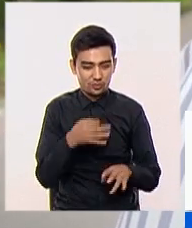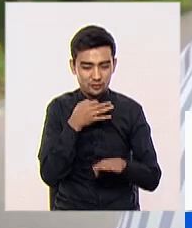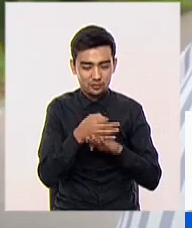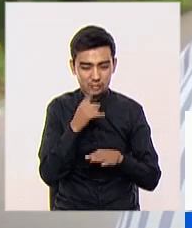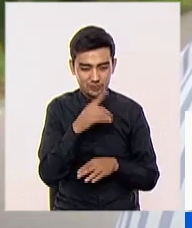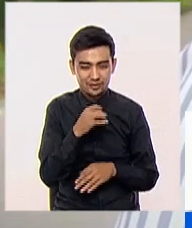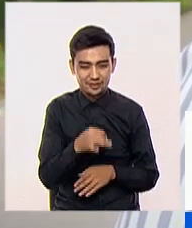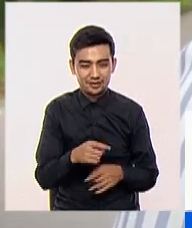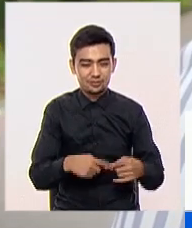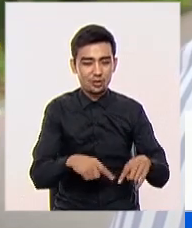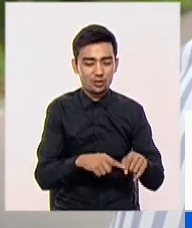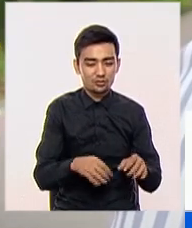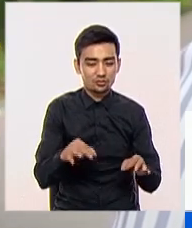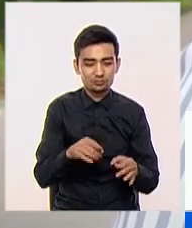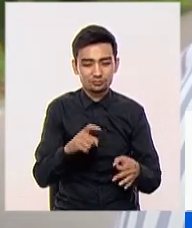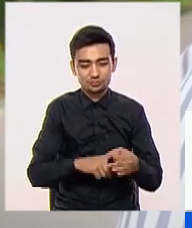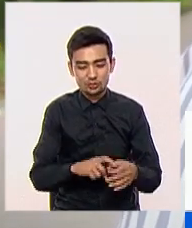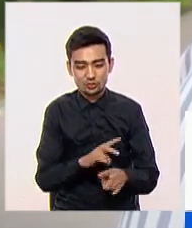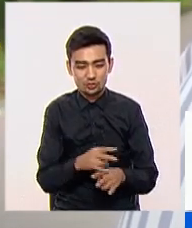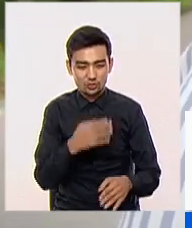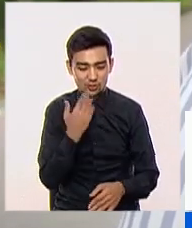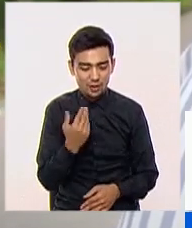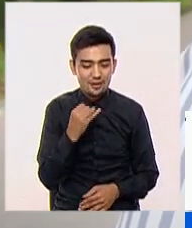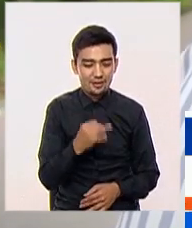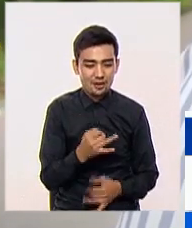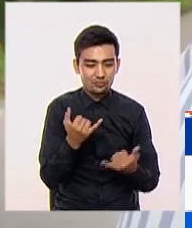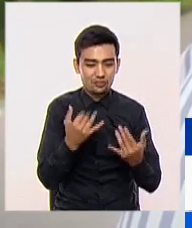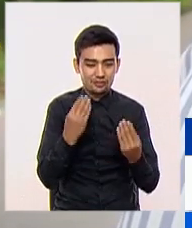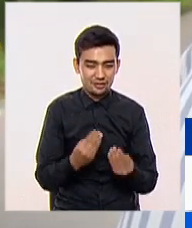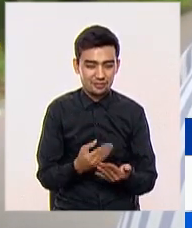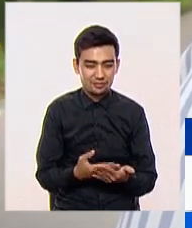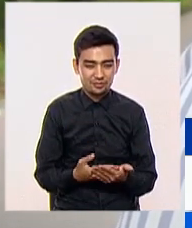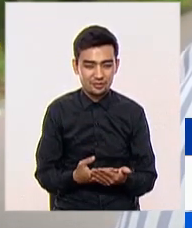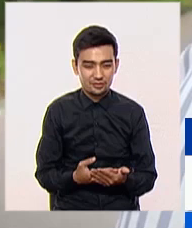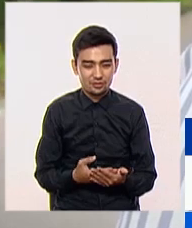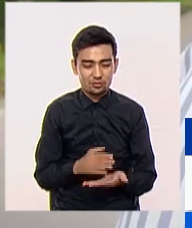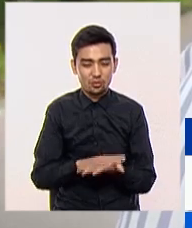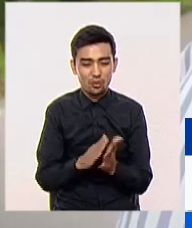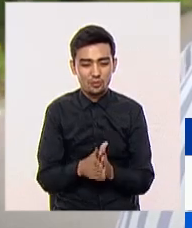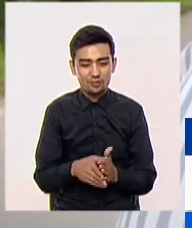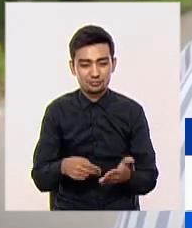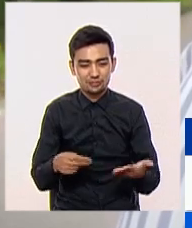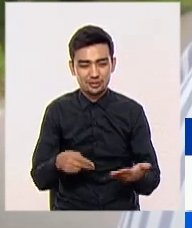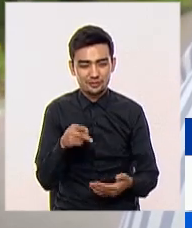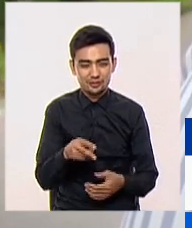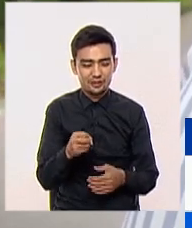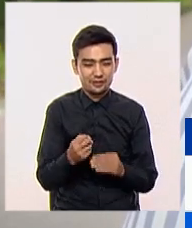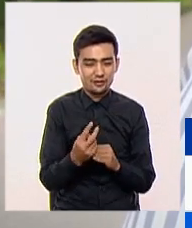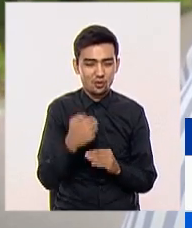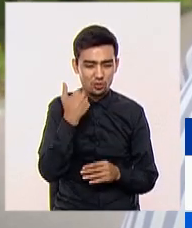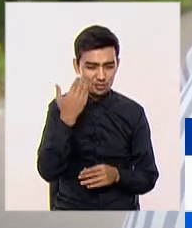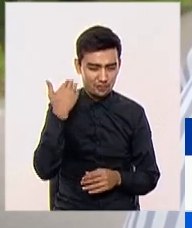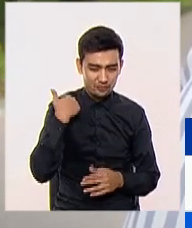за подрядной организацией не закреплено. Также на сегодняшний день получается заключен договор с ТО «Тазалык» 2012,